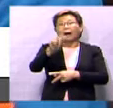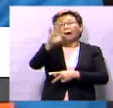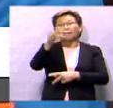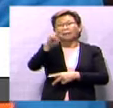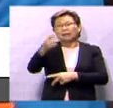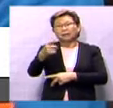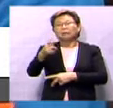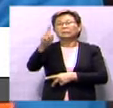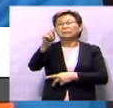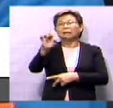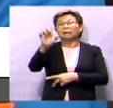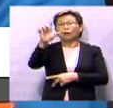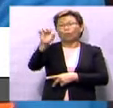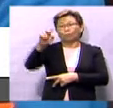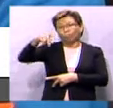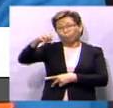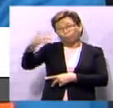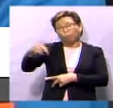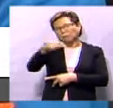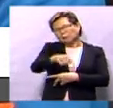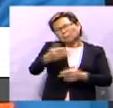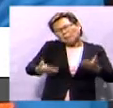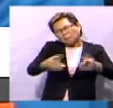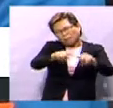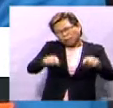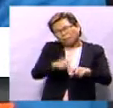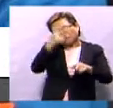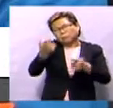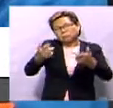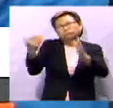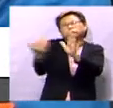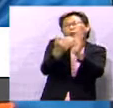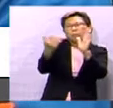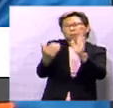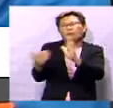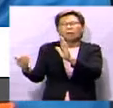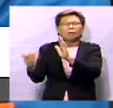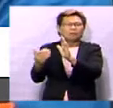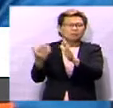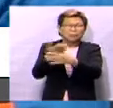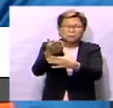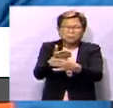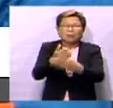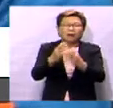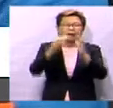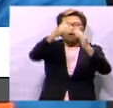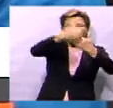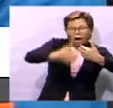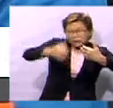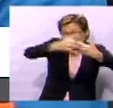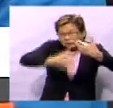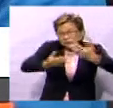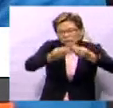yang mana kemungkinan akan terjejas disebabkan oleh hakisan berserta dengan air pasang besar di kawasan